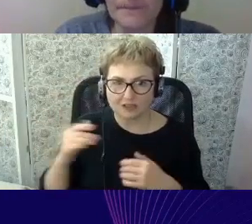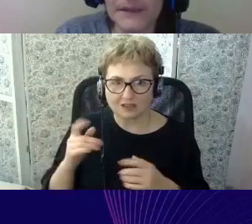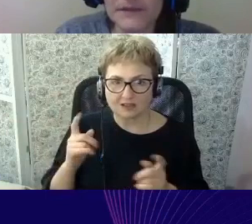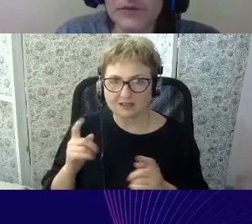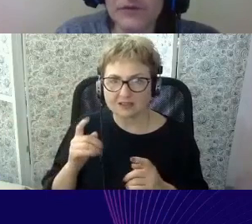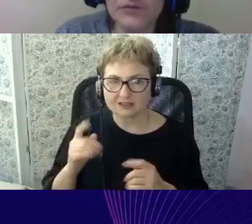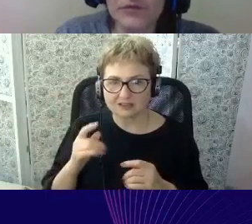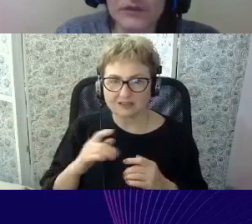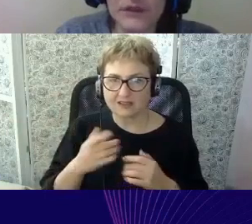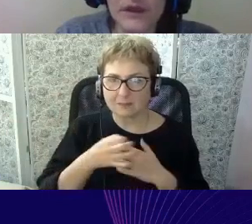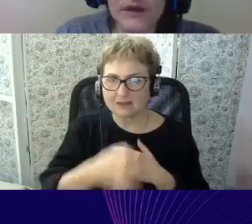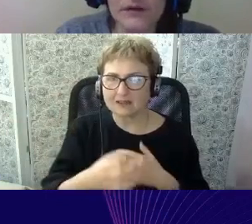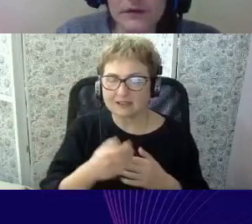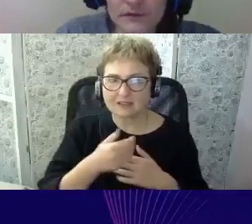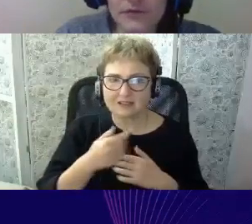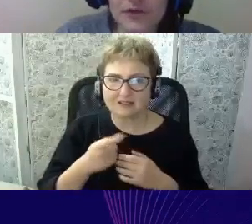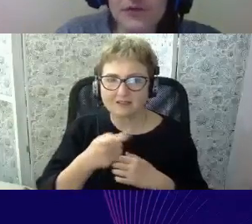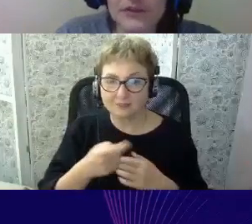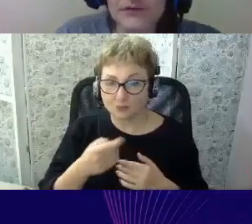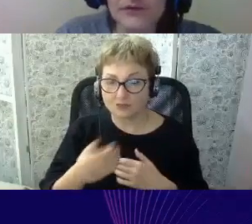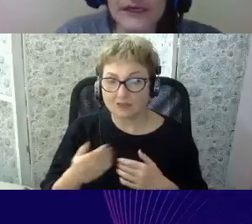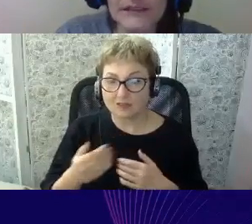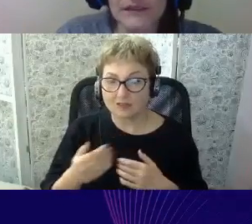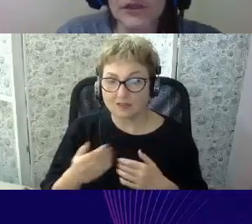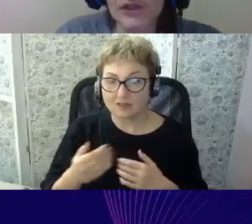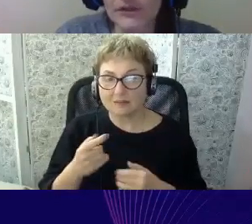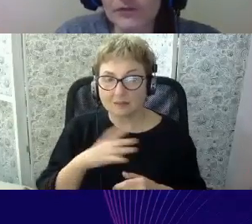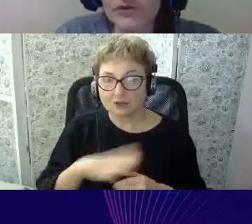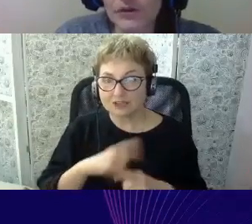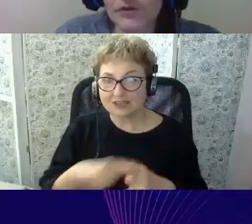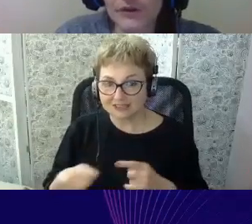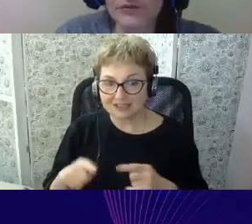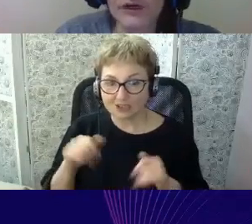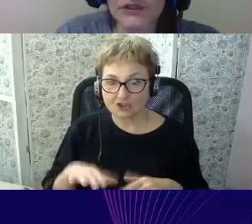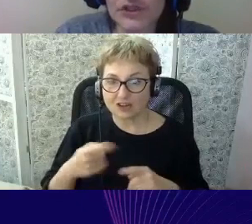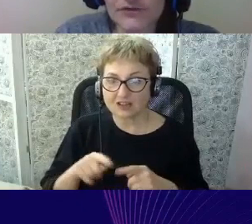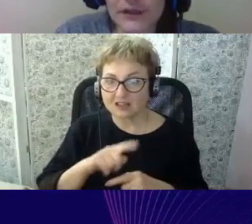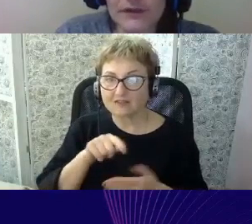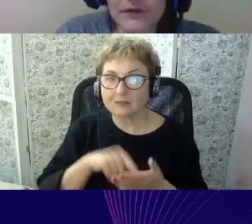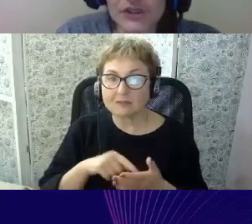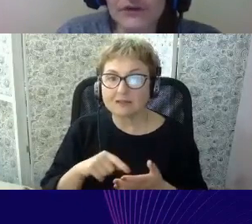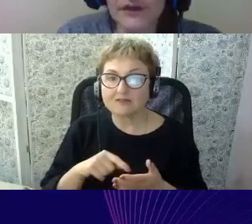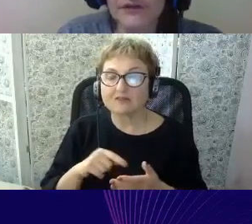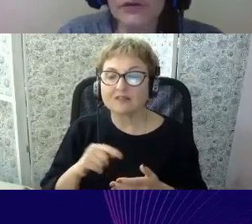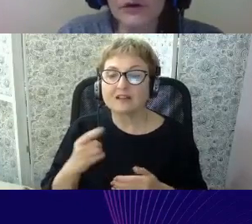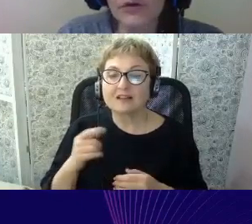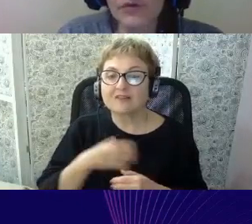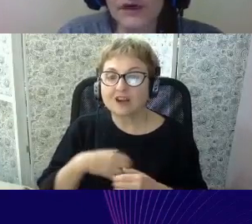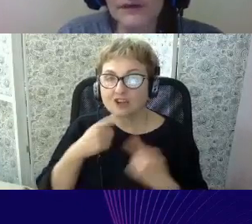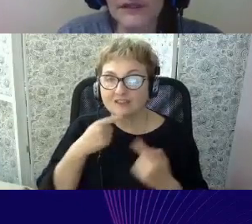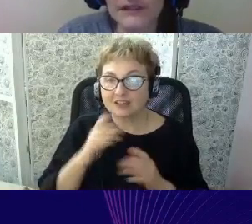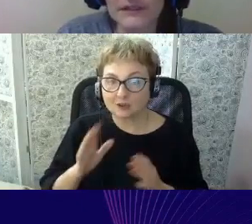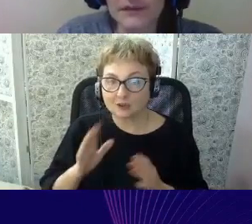основного населенного пункта, вот пришлось так вот экстренно решать данную ситуацию. Поэтому, конечно же, важно говорить не